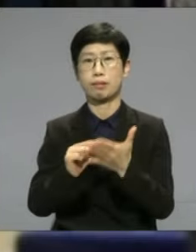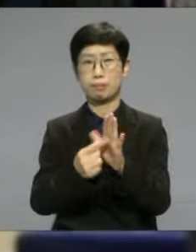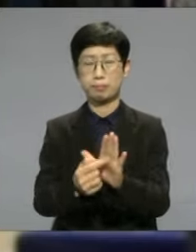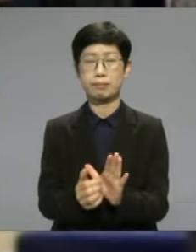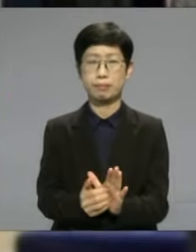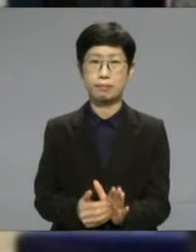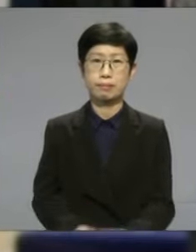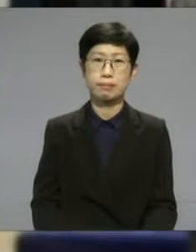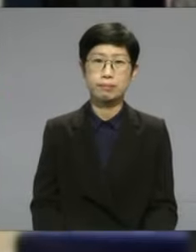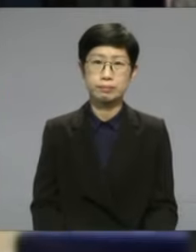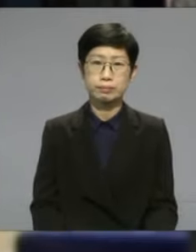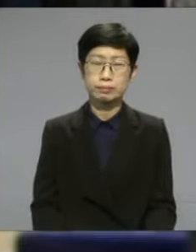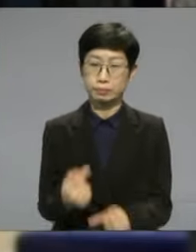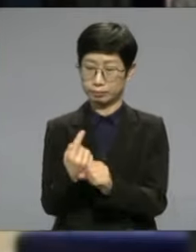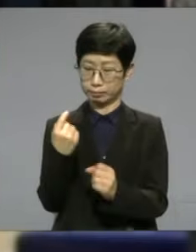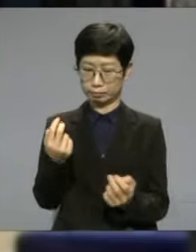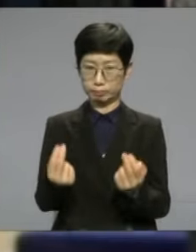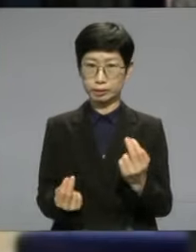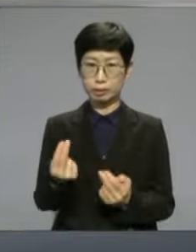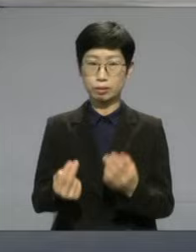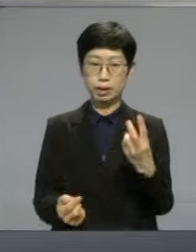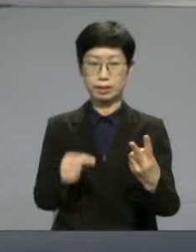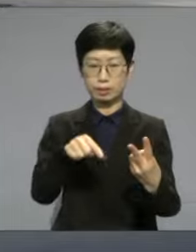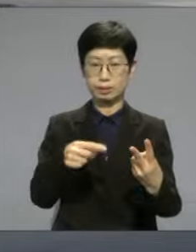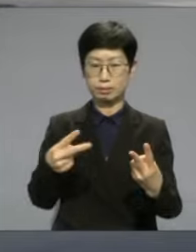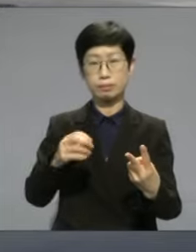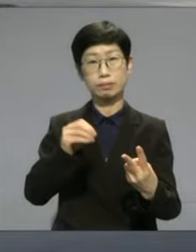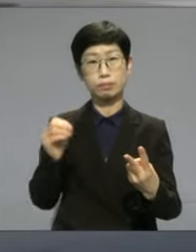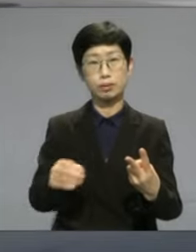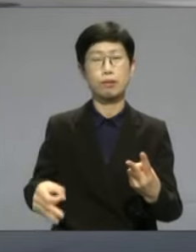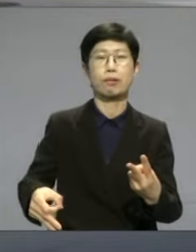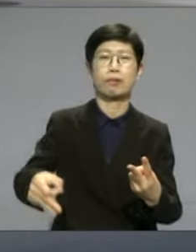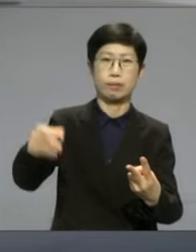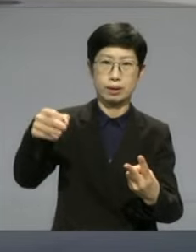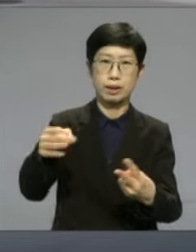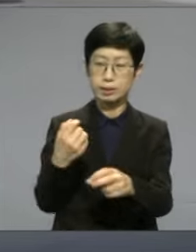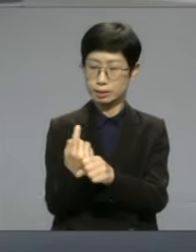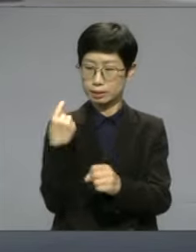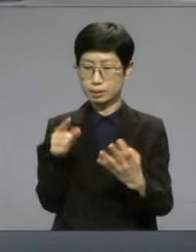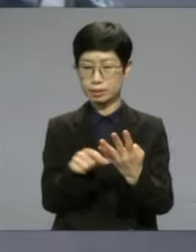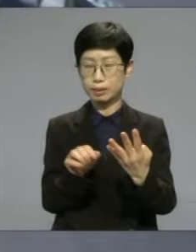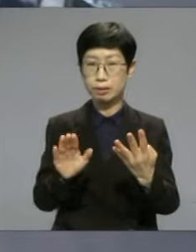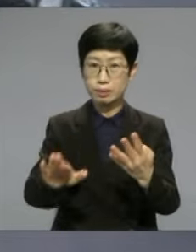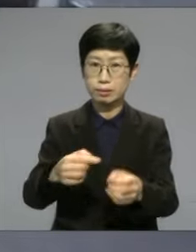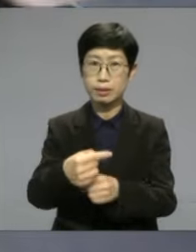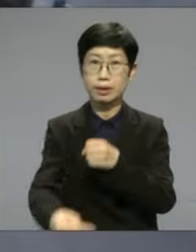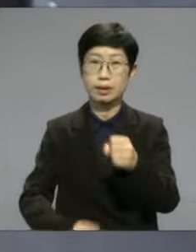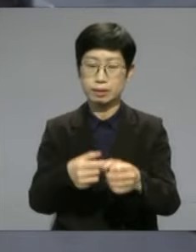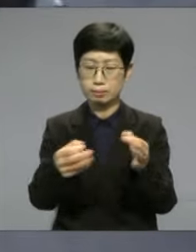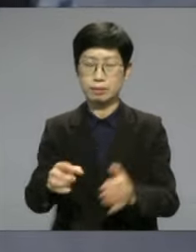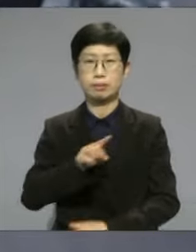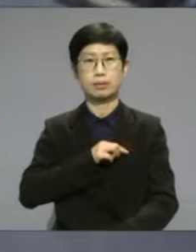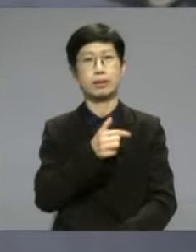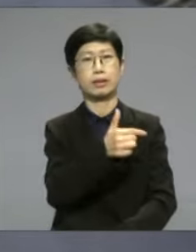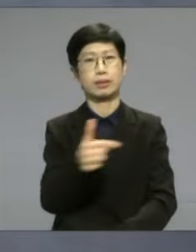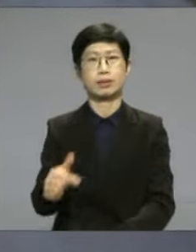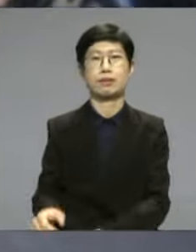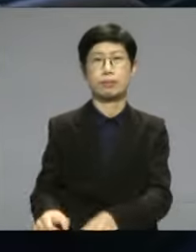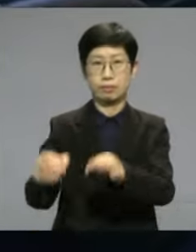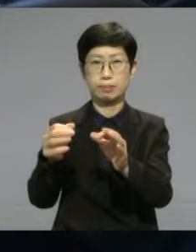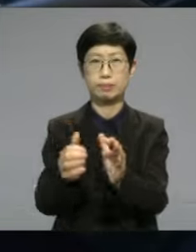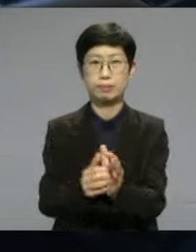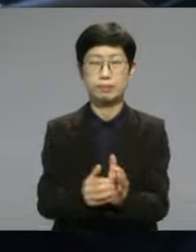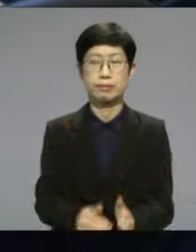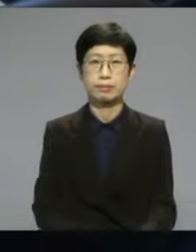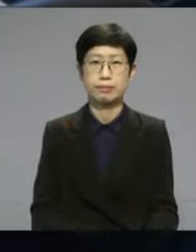밝혔는데요 전년 동기 대비로는 2.2% 상승해 지난해 4월 이후 1년 만에 가장 높은 상승률을